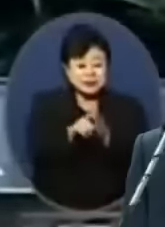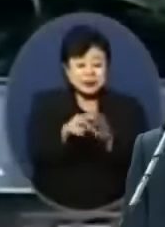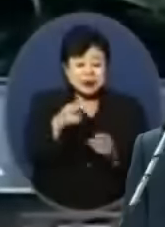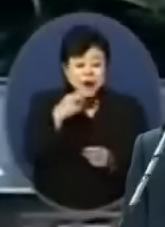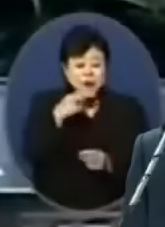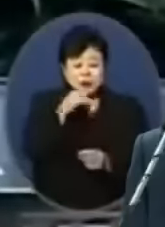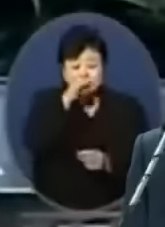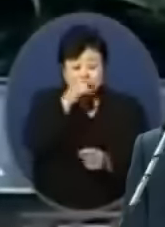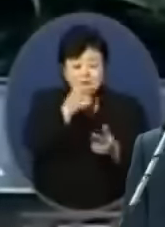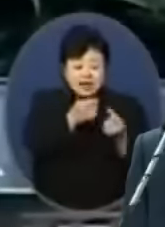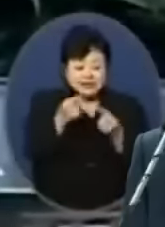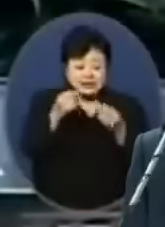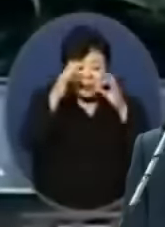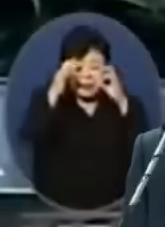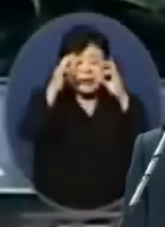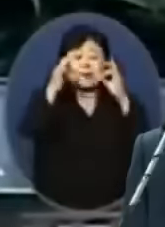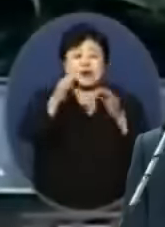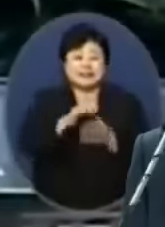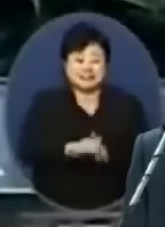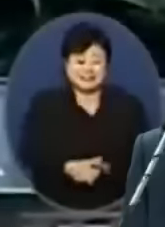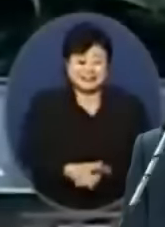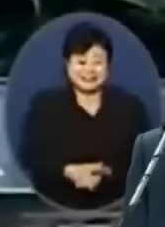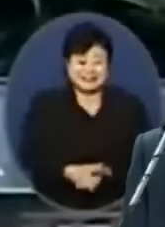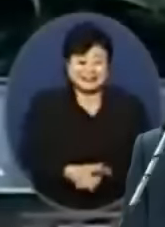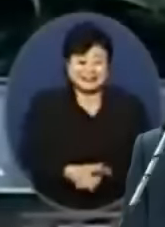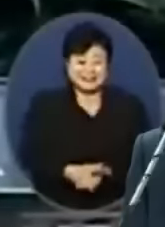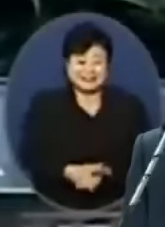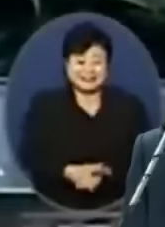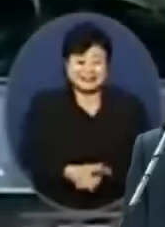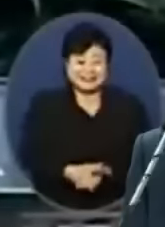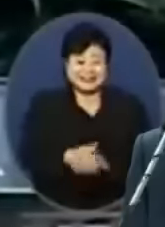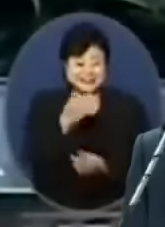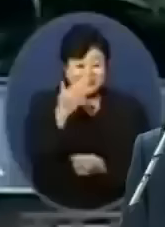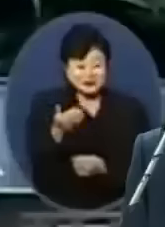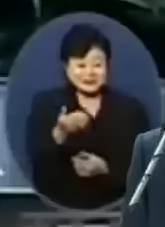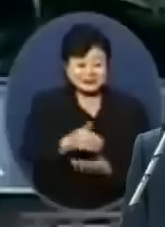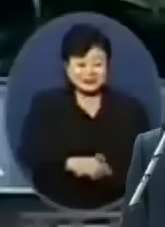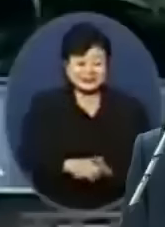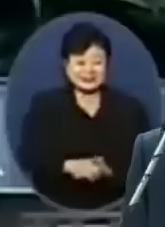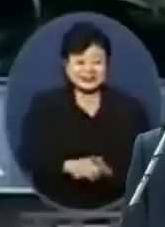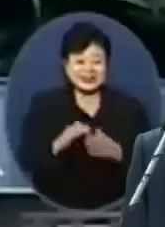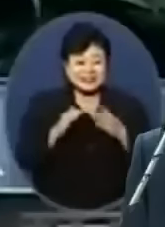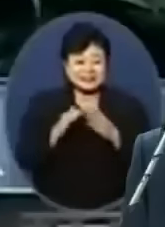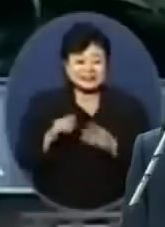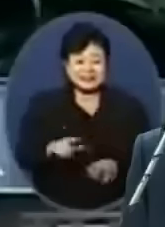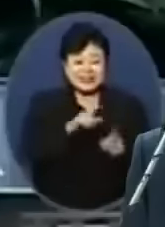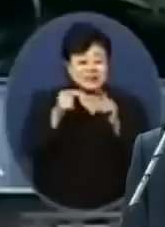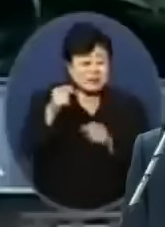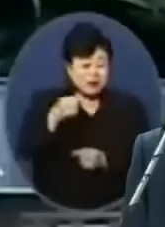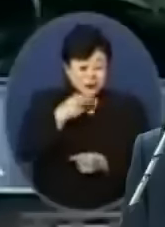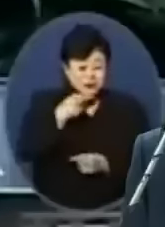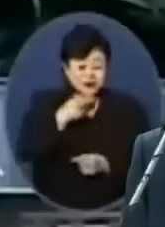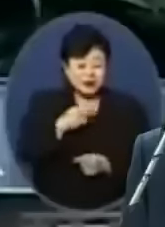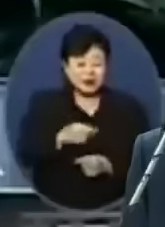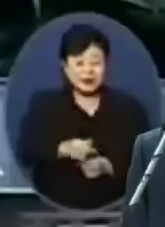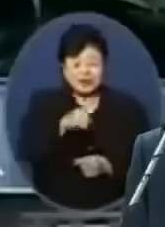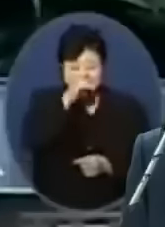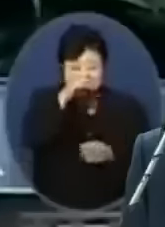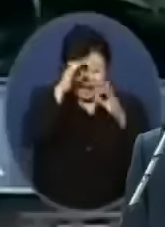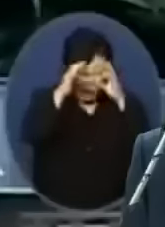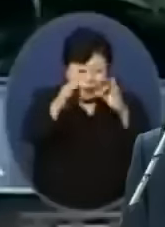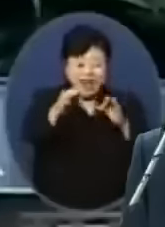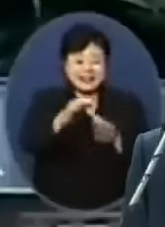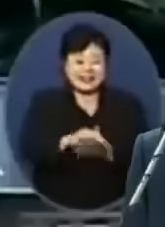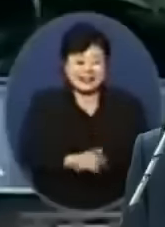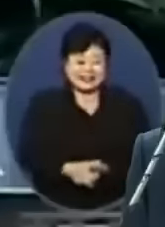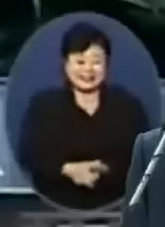믿음이란 없는 것을 있는 것 같이 바라봐야 되는 것입니다. 여러분 집에 살림이 없으면 살림이 있는 것처럼 바라봐야 되는